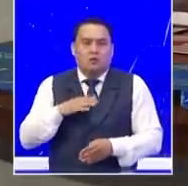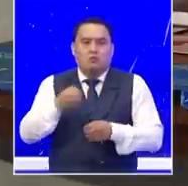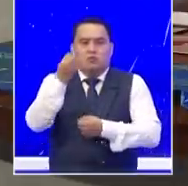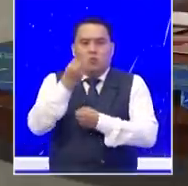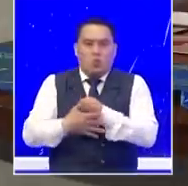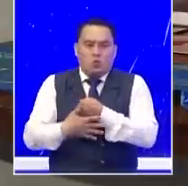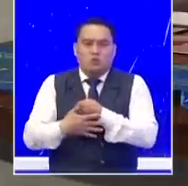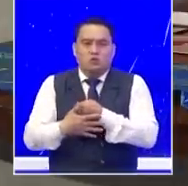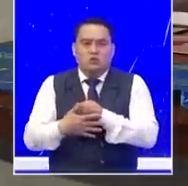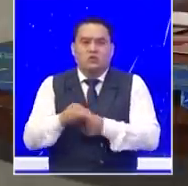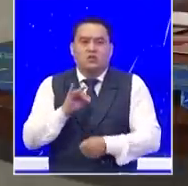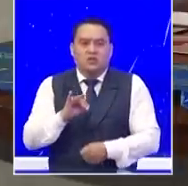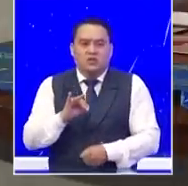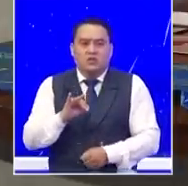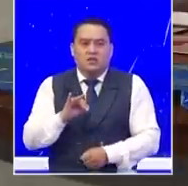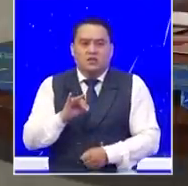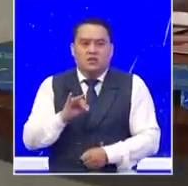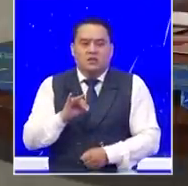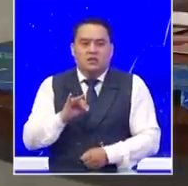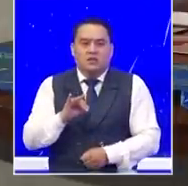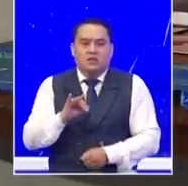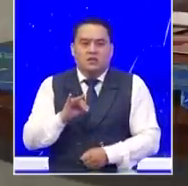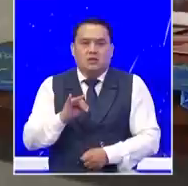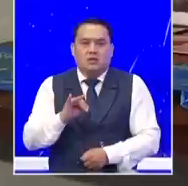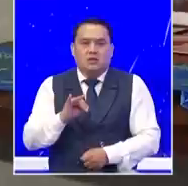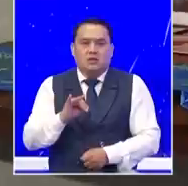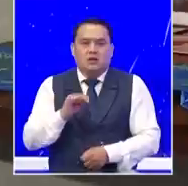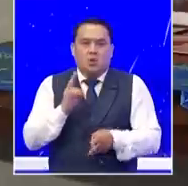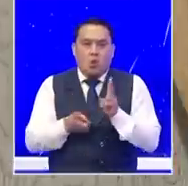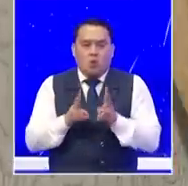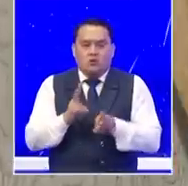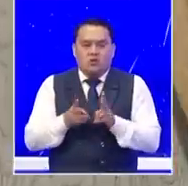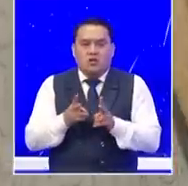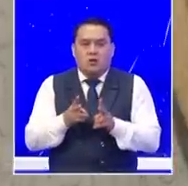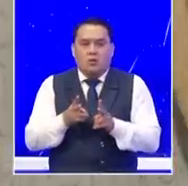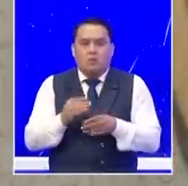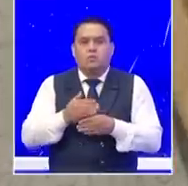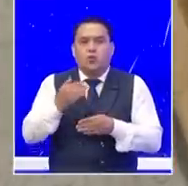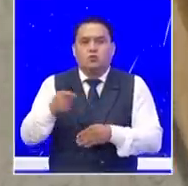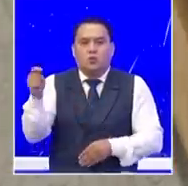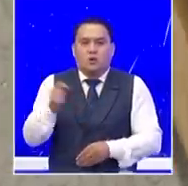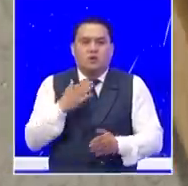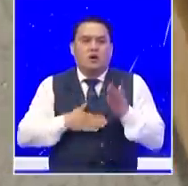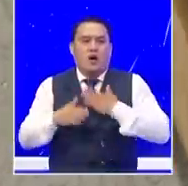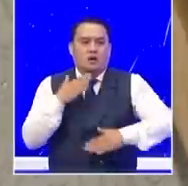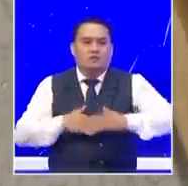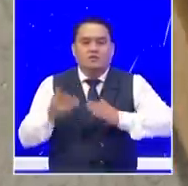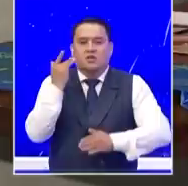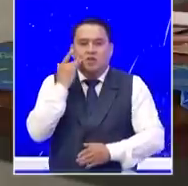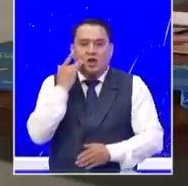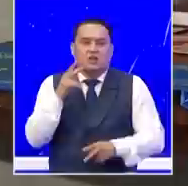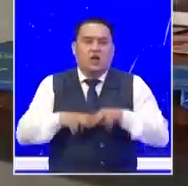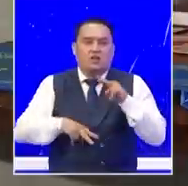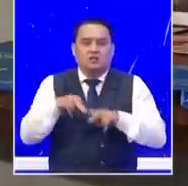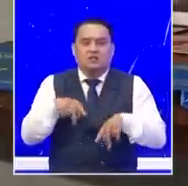площадь, обычно как на площади мероприятия же, там кухня, солдатская кухня. Там. После этого здесь уже радостный такой